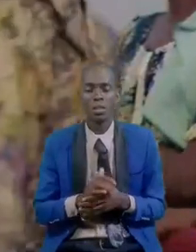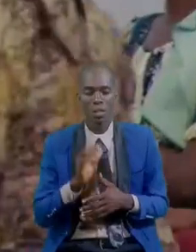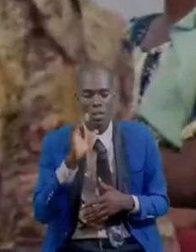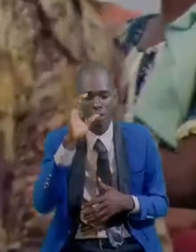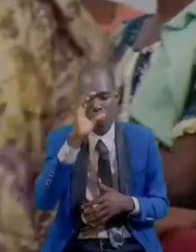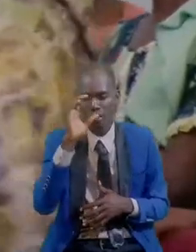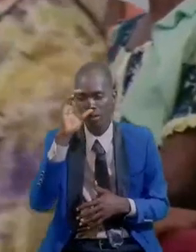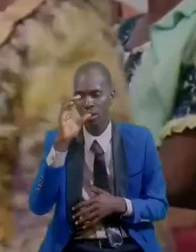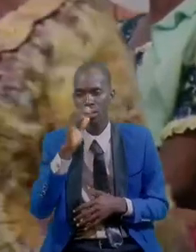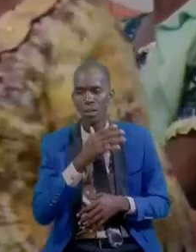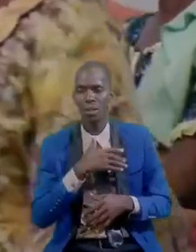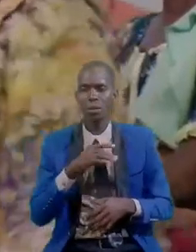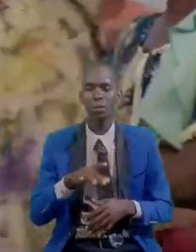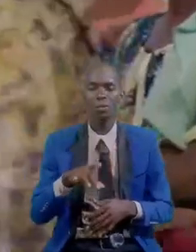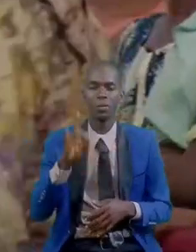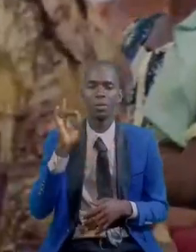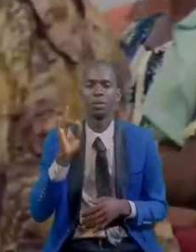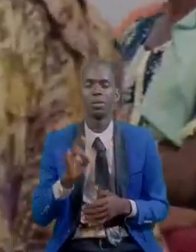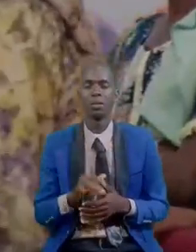Cherche et vérifie.